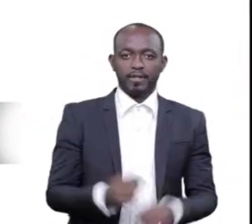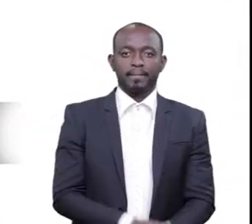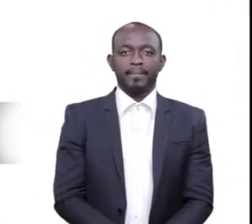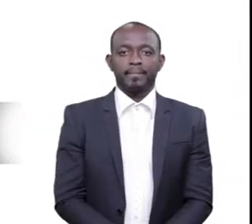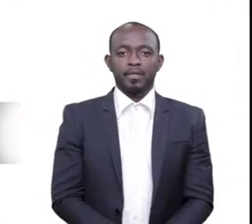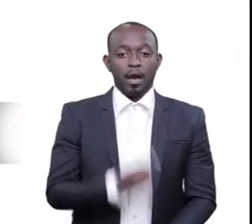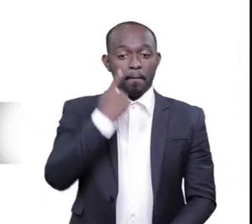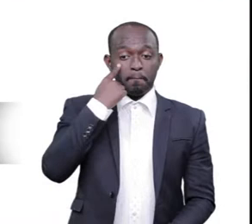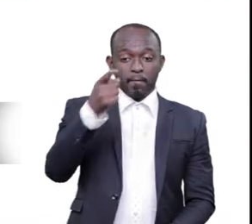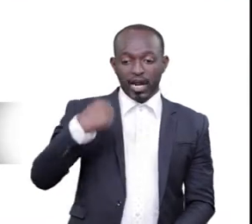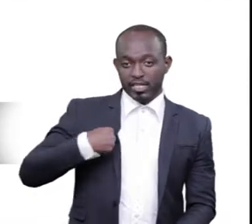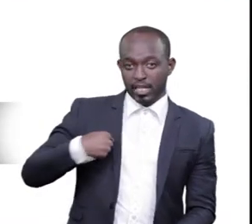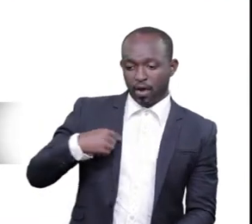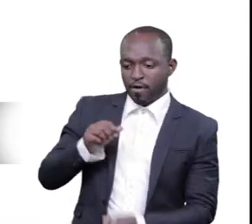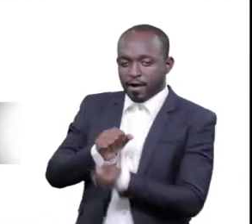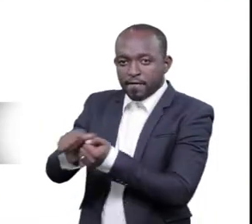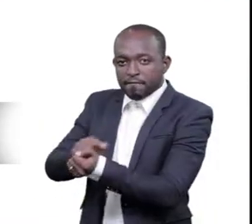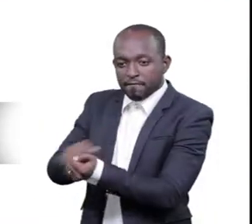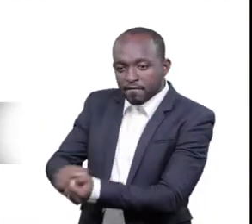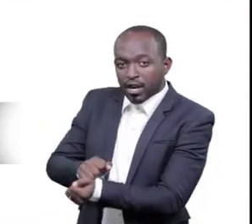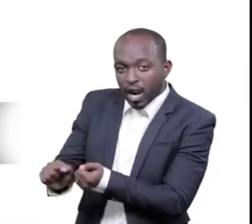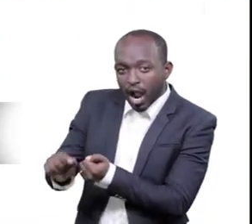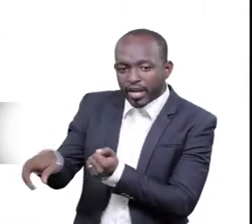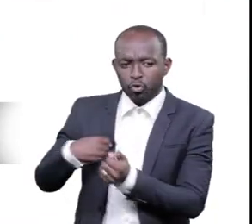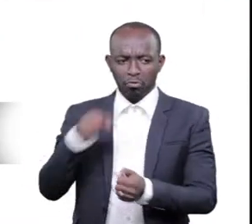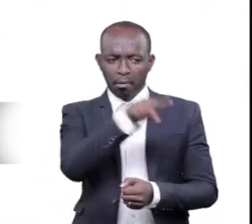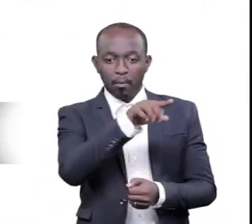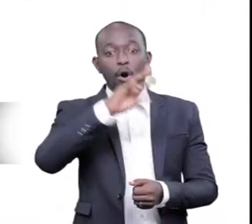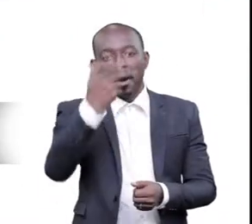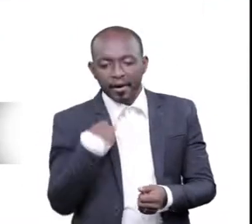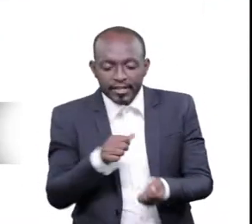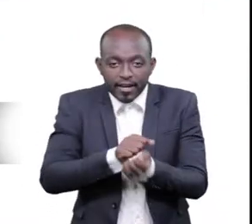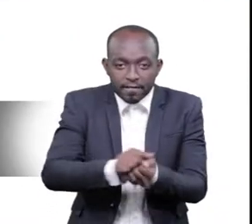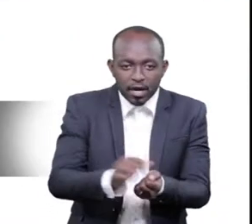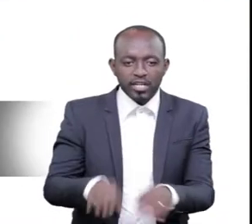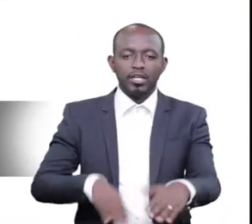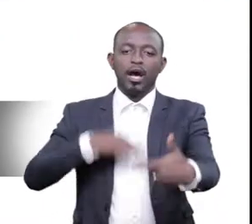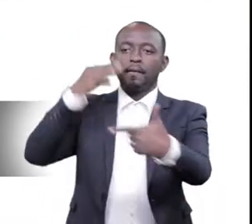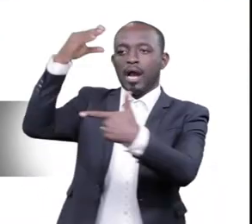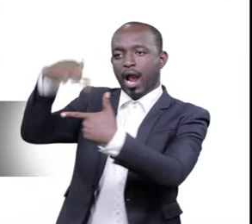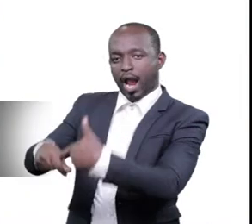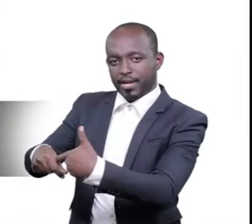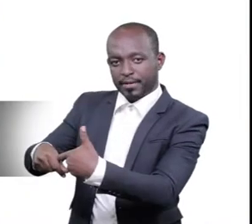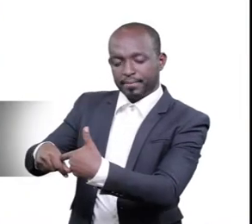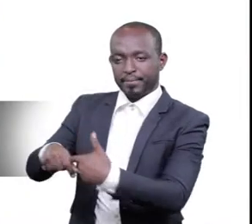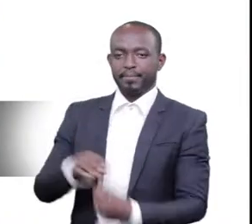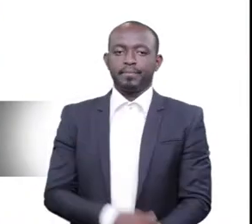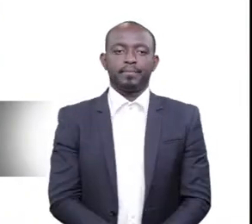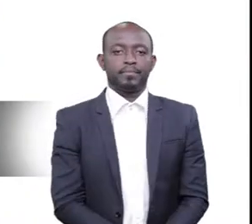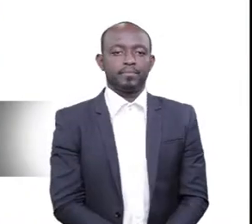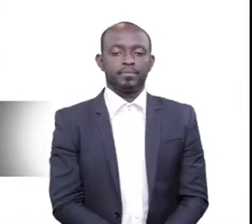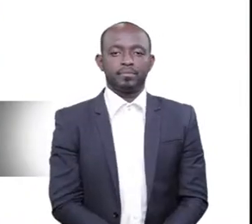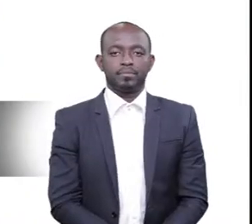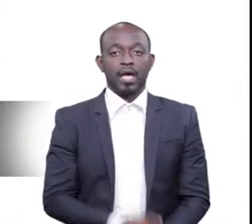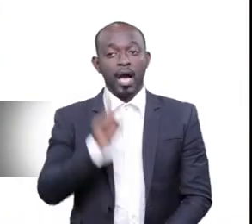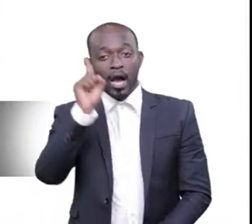babona nafuze urwo rugo bagahita nabo bafura wa mugozi bakawanikaho ariko